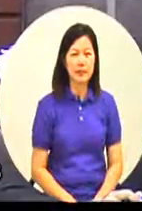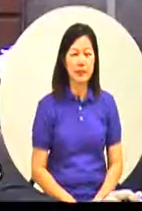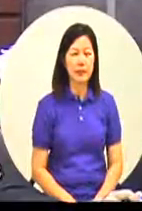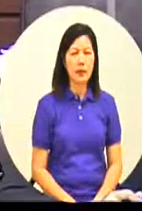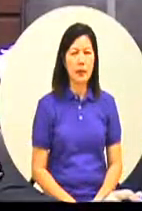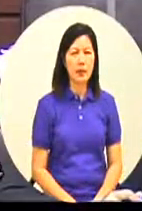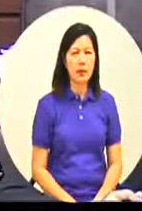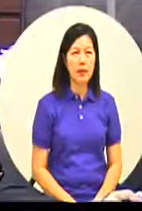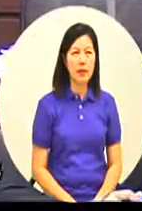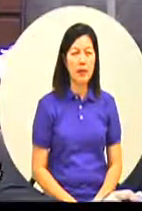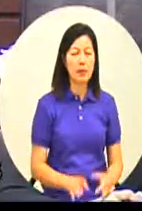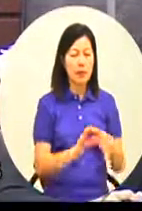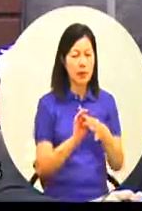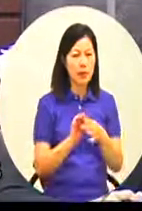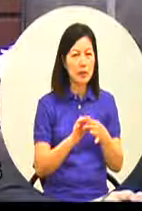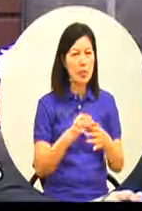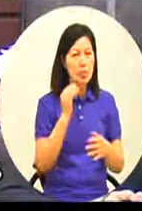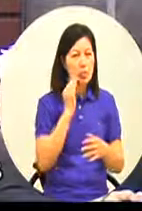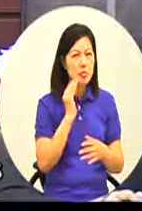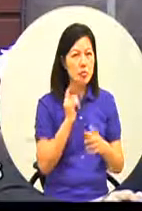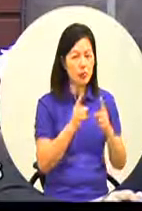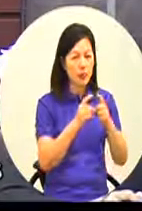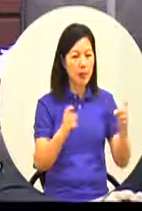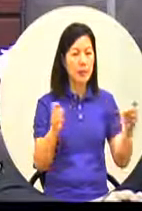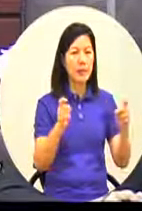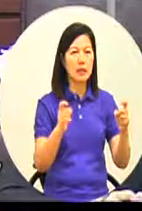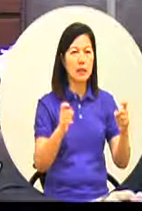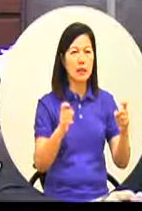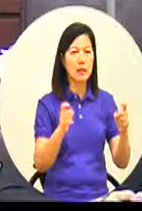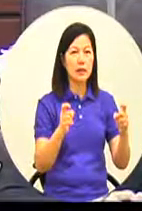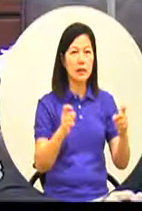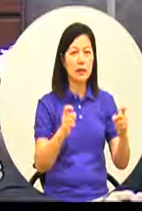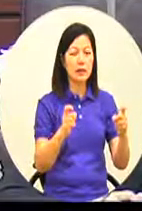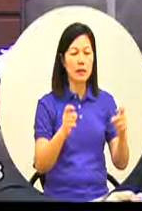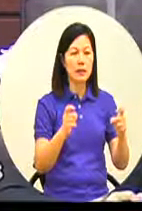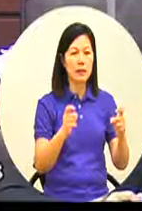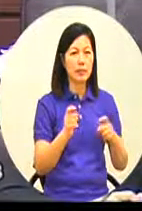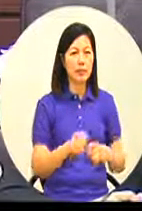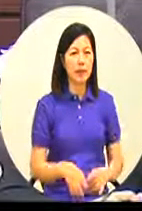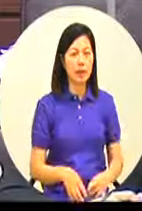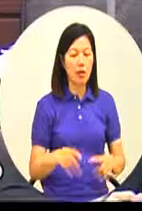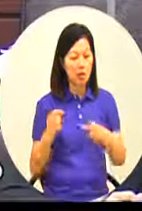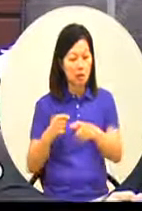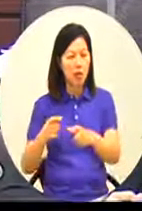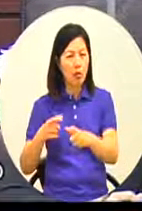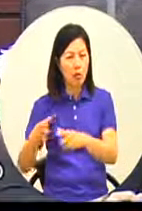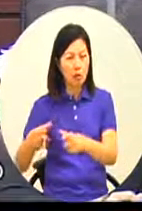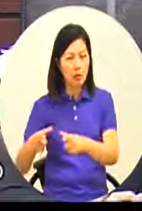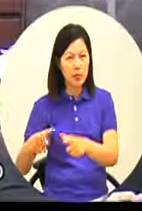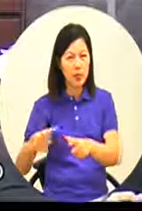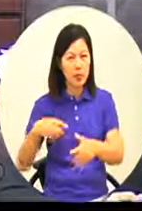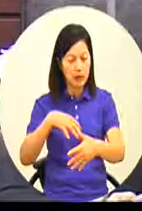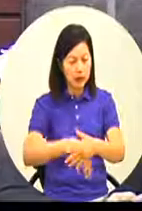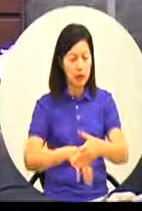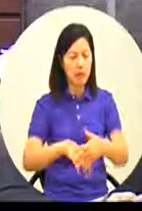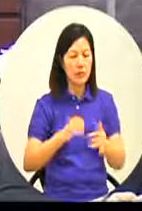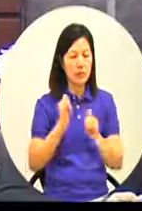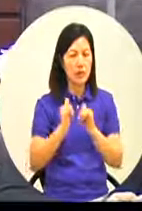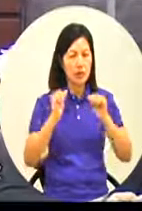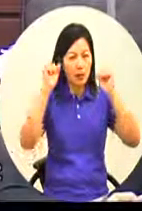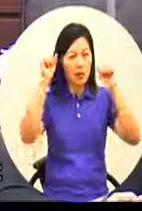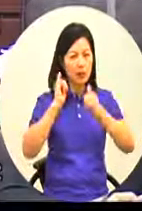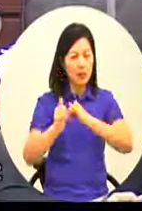讲，咱啊去庙的香客，还是讲咱去迄个公园内底，咱的运动的